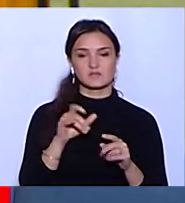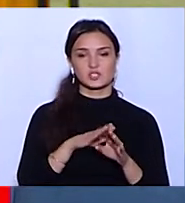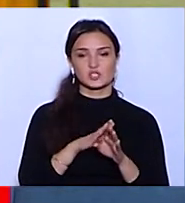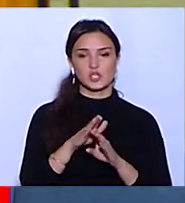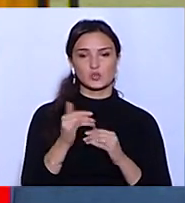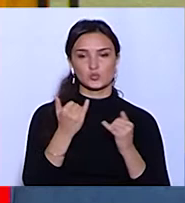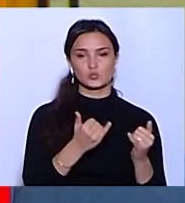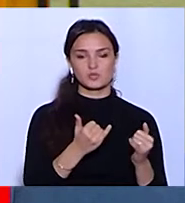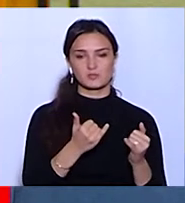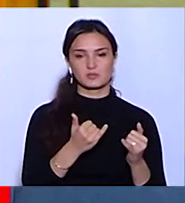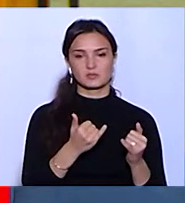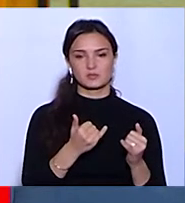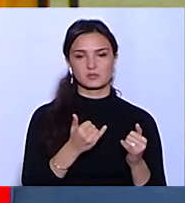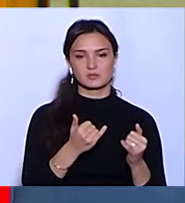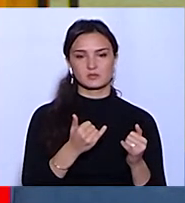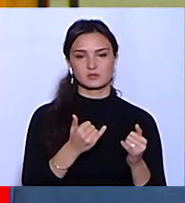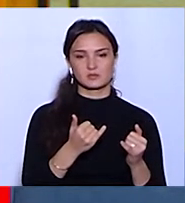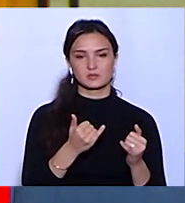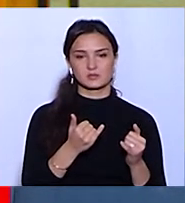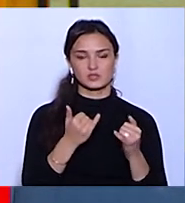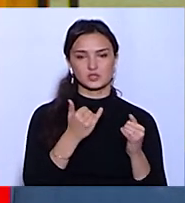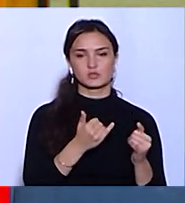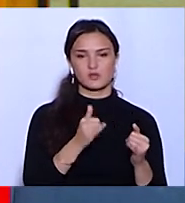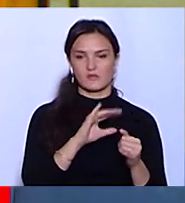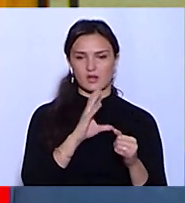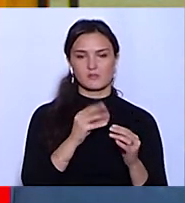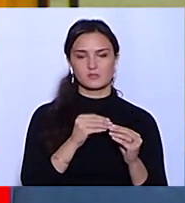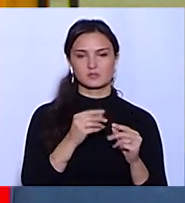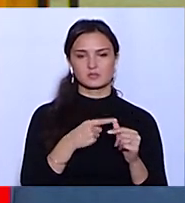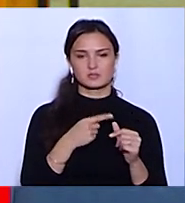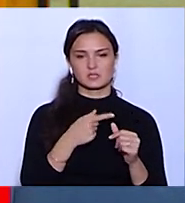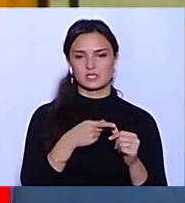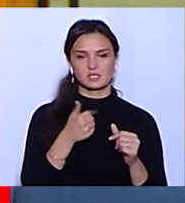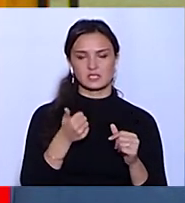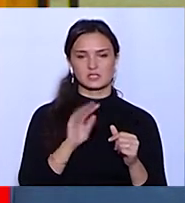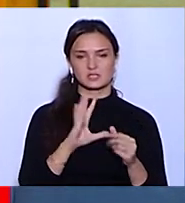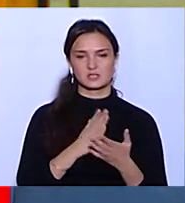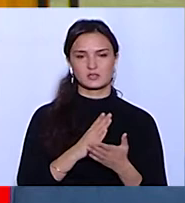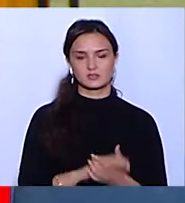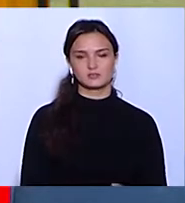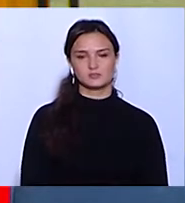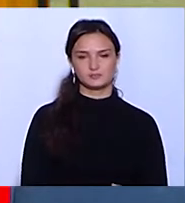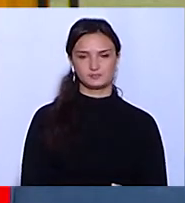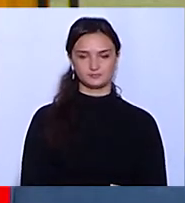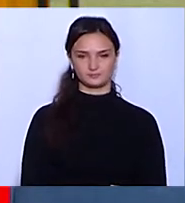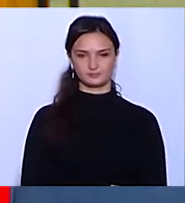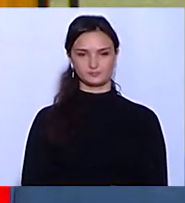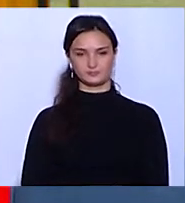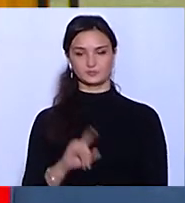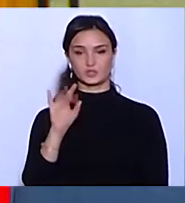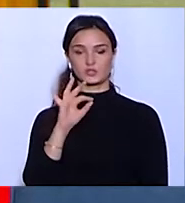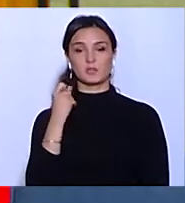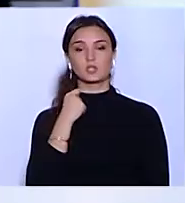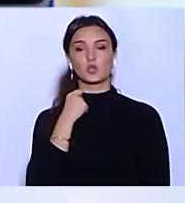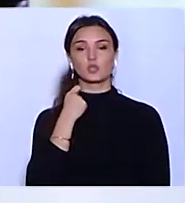შეასრულებს ცეცხლში შეკეთებული შეშის ფუნქციას, რაც არ არის ნამდვილად სასურველი. რაც შეეხება